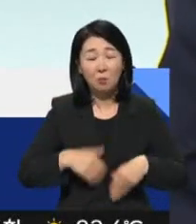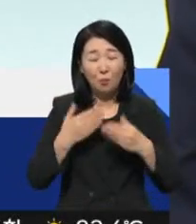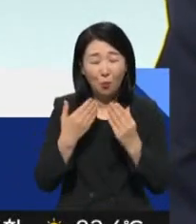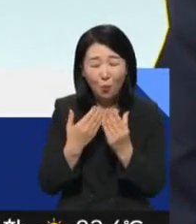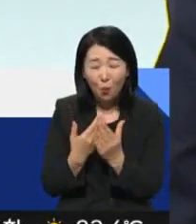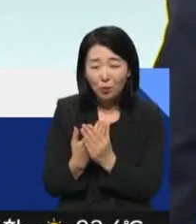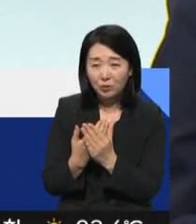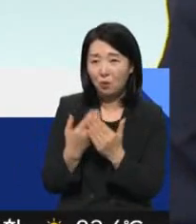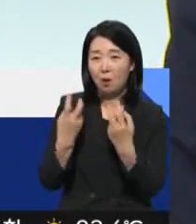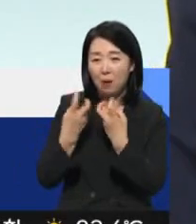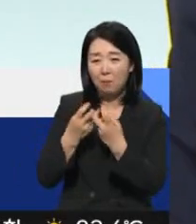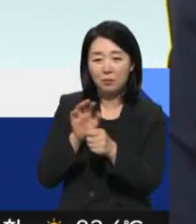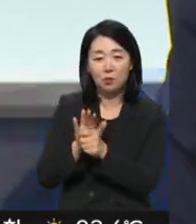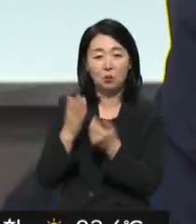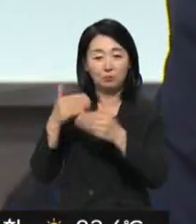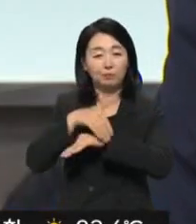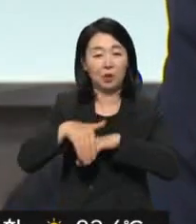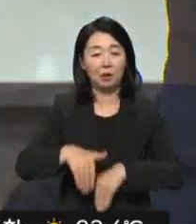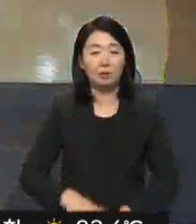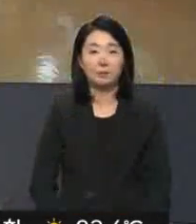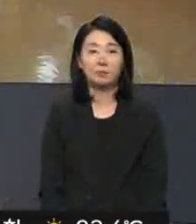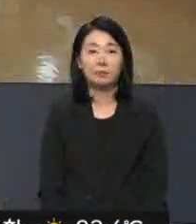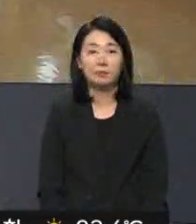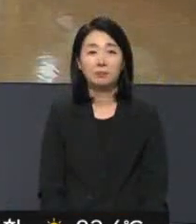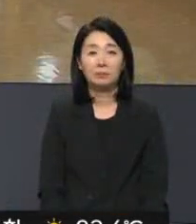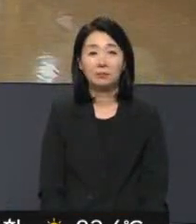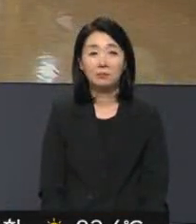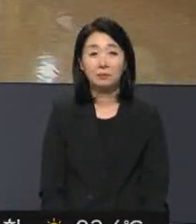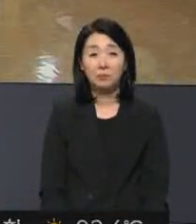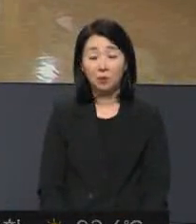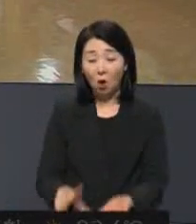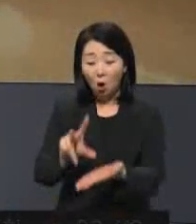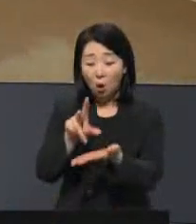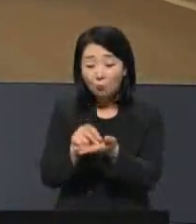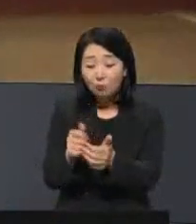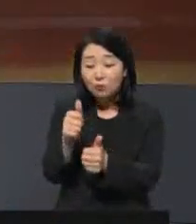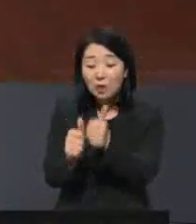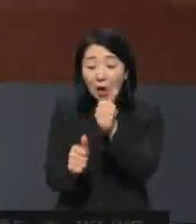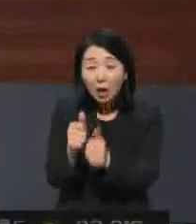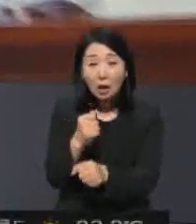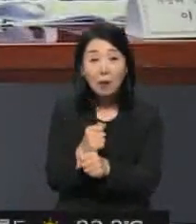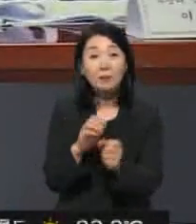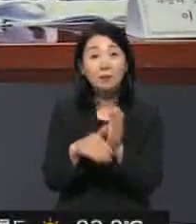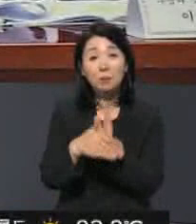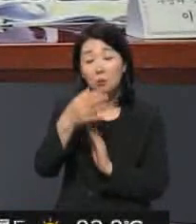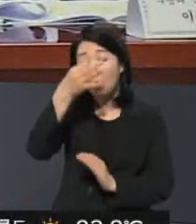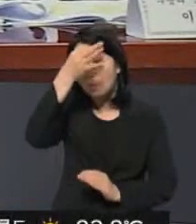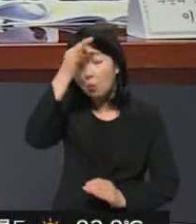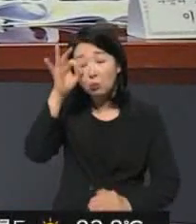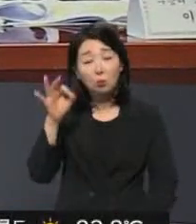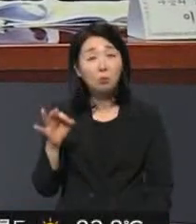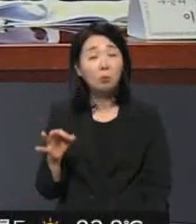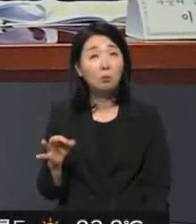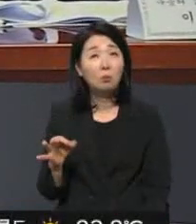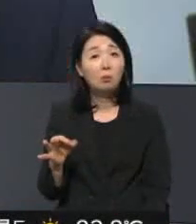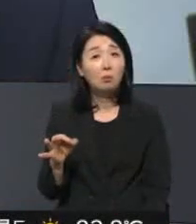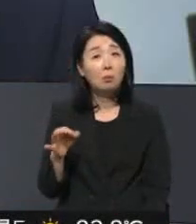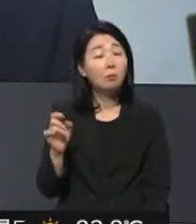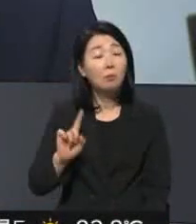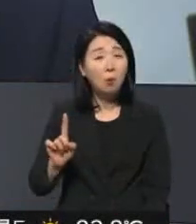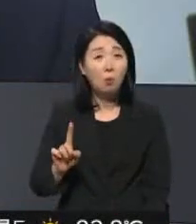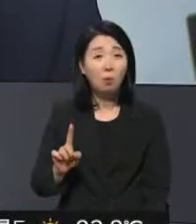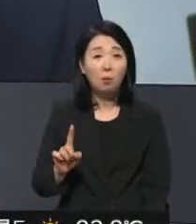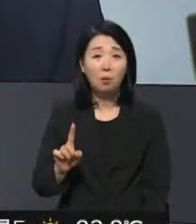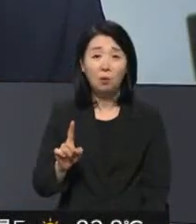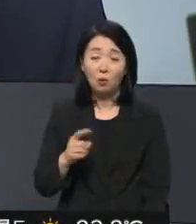지원을 다하기로 하였다. 네, 출제 기법의 고도화라니 여기에 대해서 감이 좀 오시나요? 정